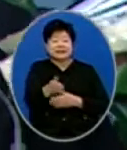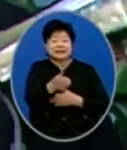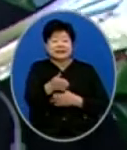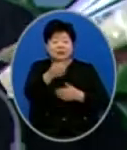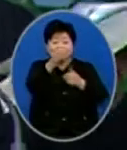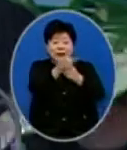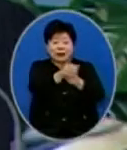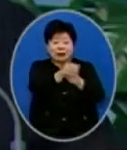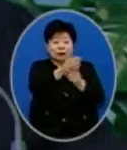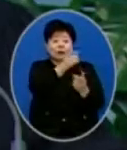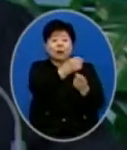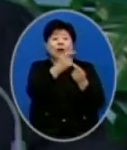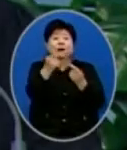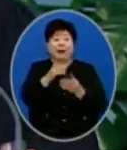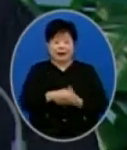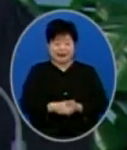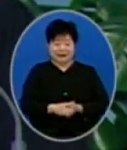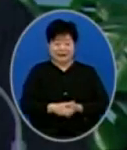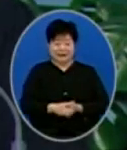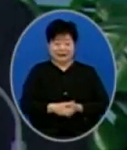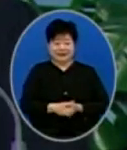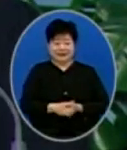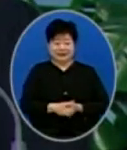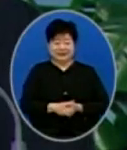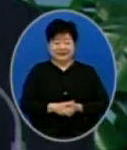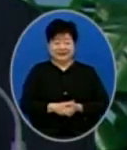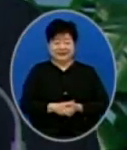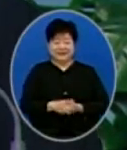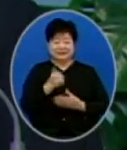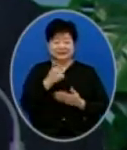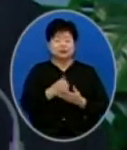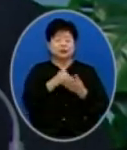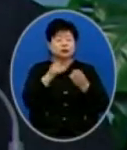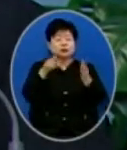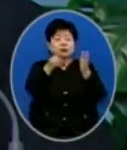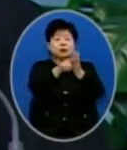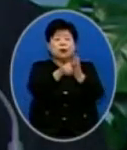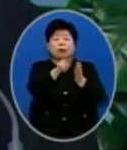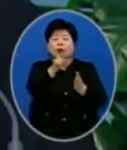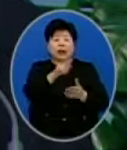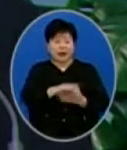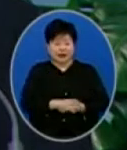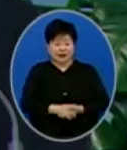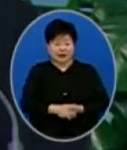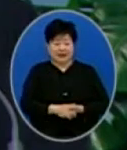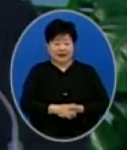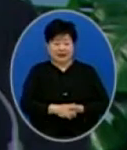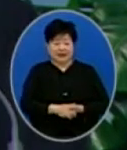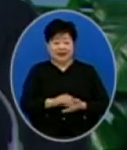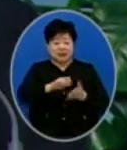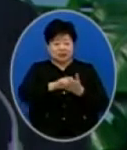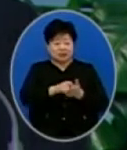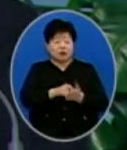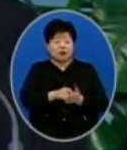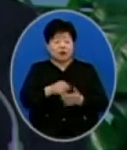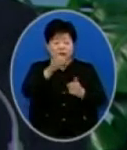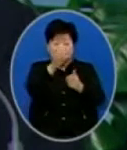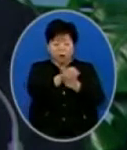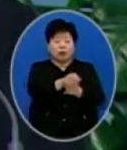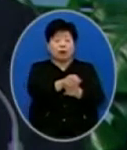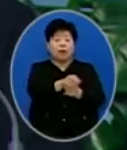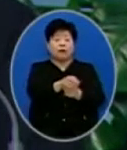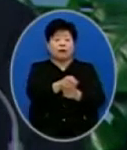고양이에게 생선을 맡긴다고 하는 말이 있듯이 죄수를 어떻게 믿고 그 감옥돌